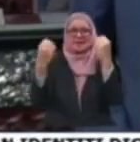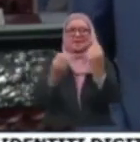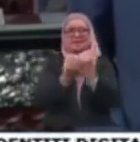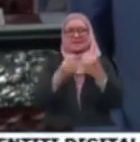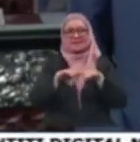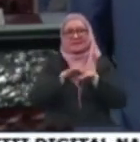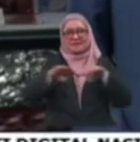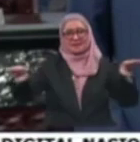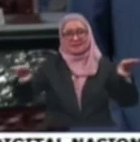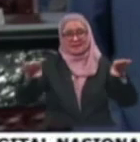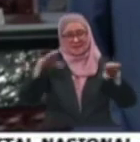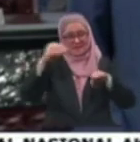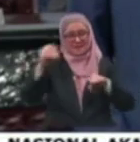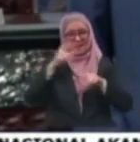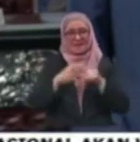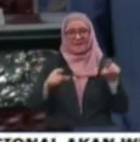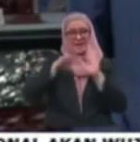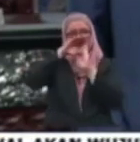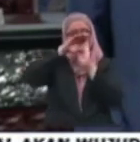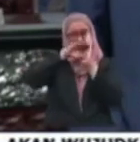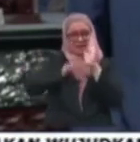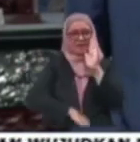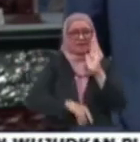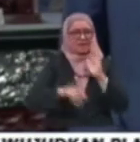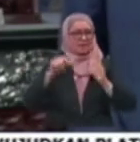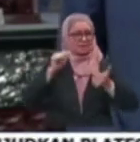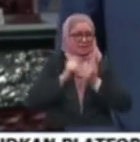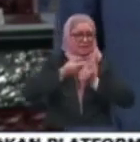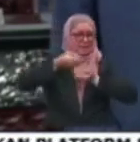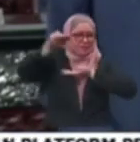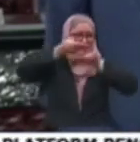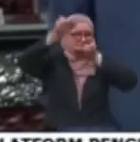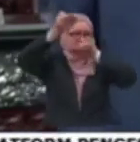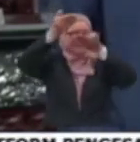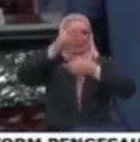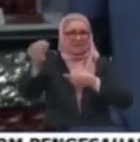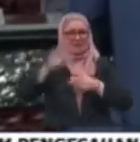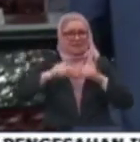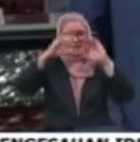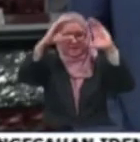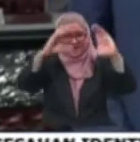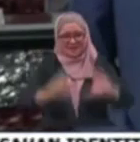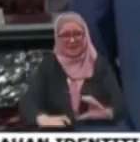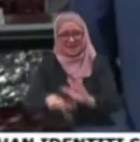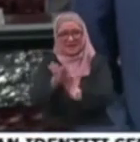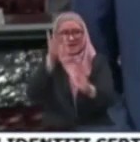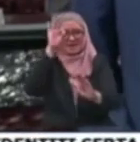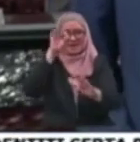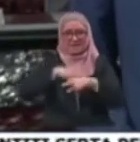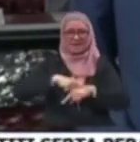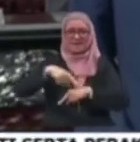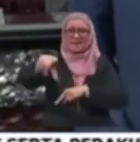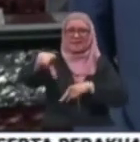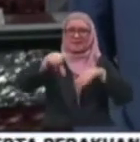mendatar dan mengurangkan kerenah birokrasi. Mekanisme pemilihan dan pengambilan